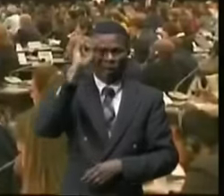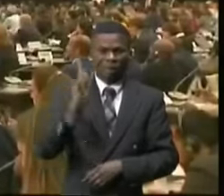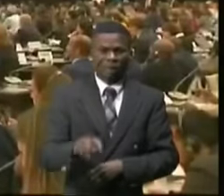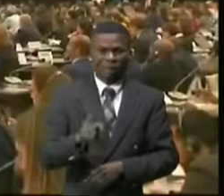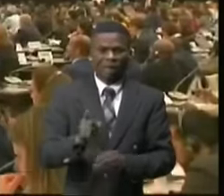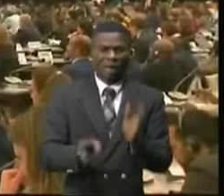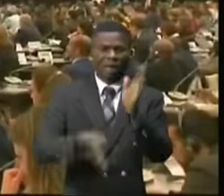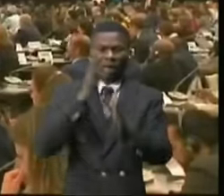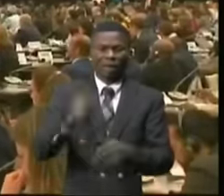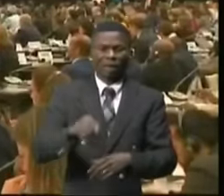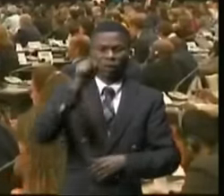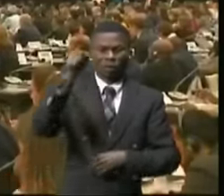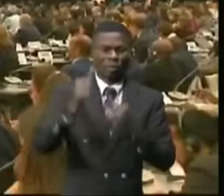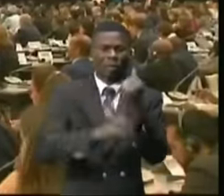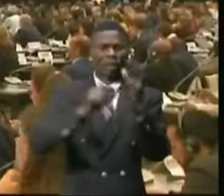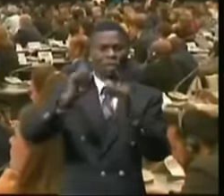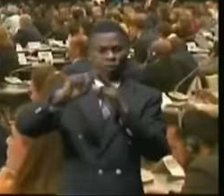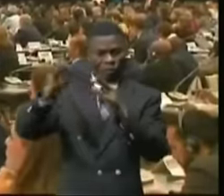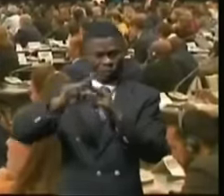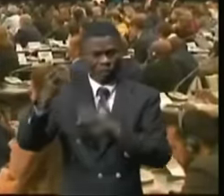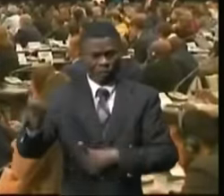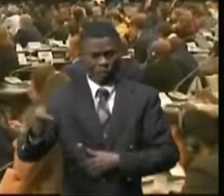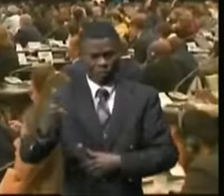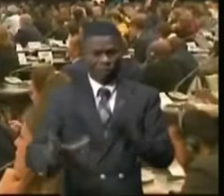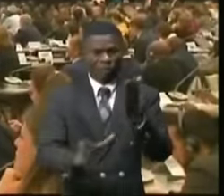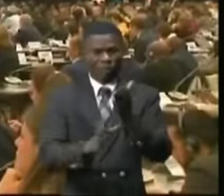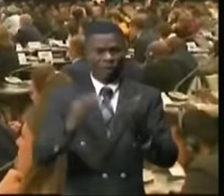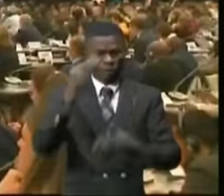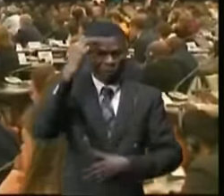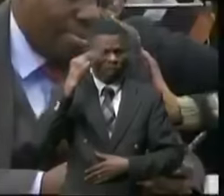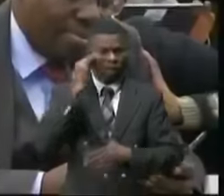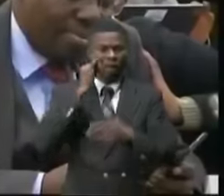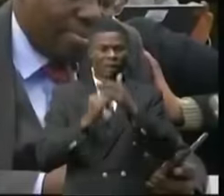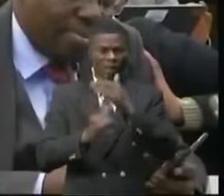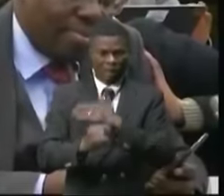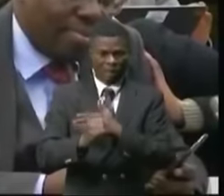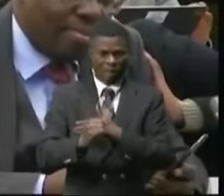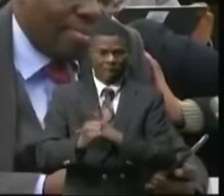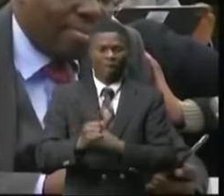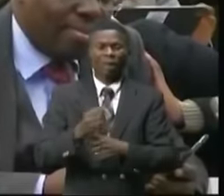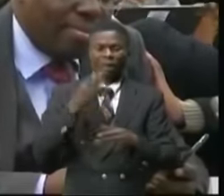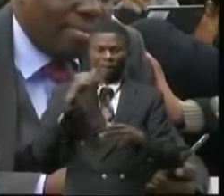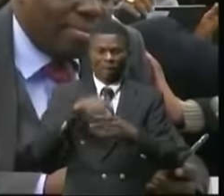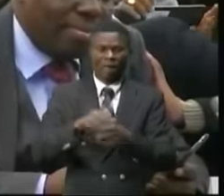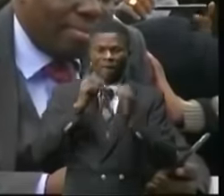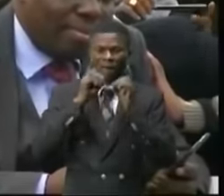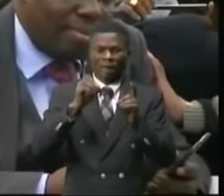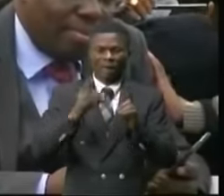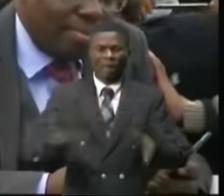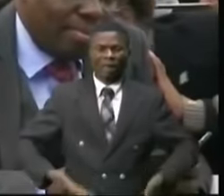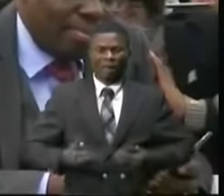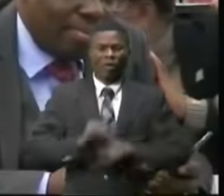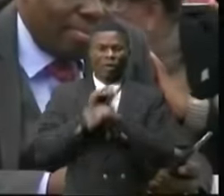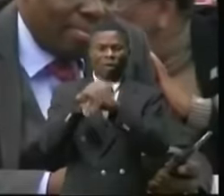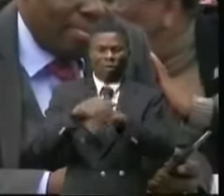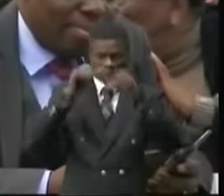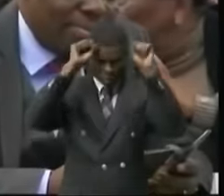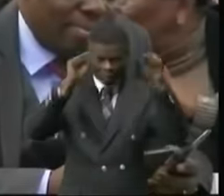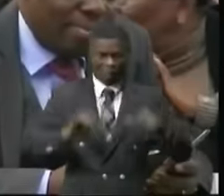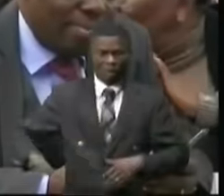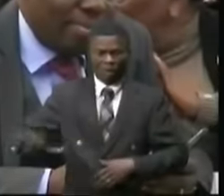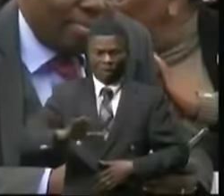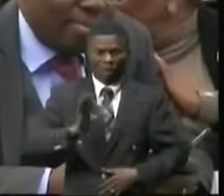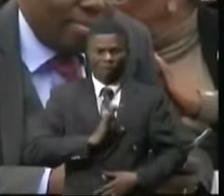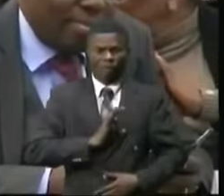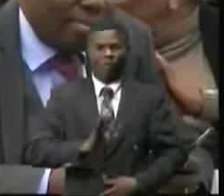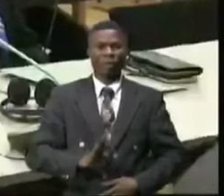de personnes déplacées. De son côté, le vice-ministre de l'Intérieur a dans son exposé salué l'implication du président de la